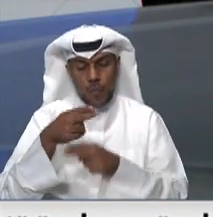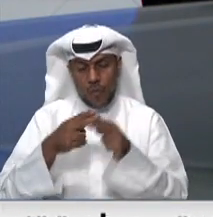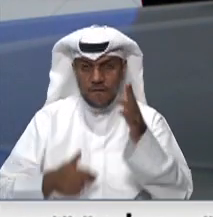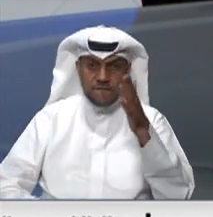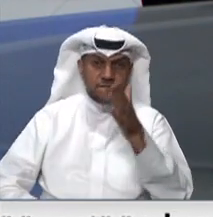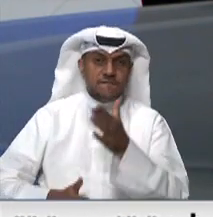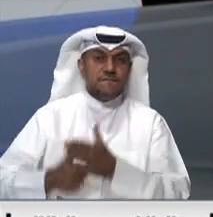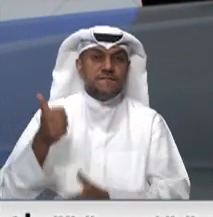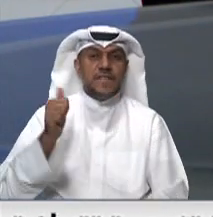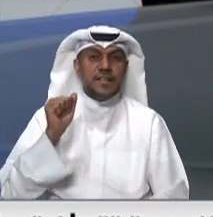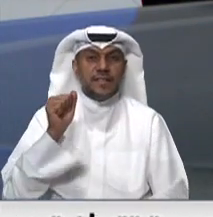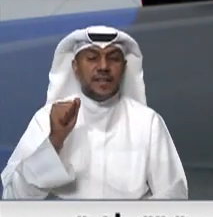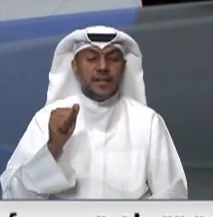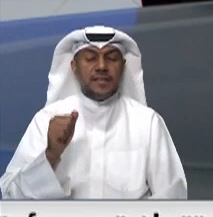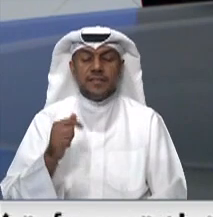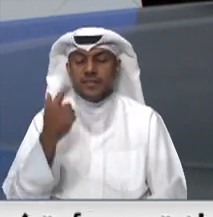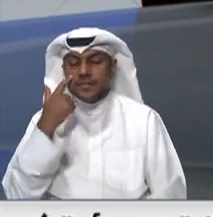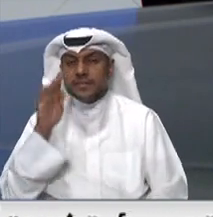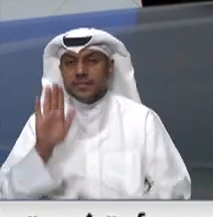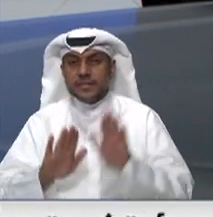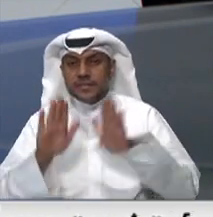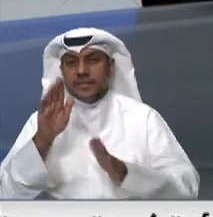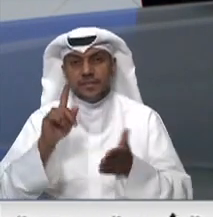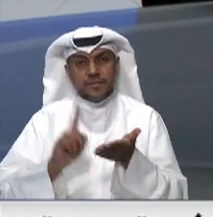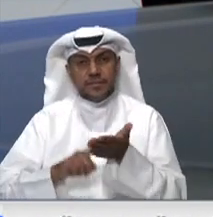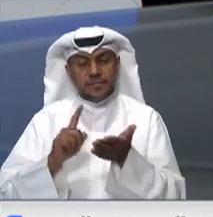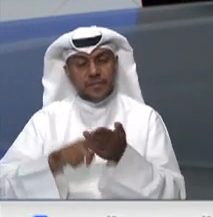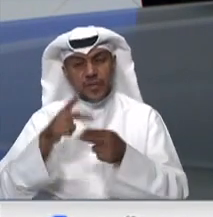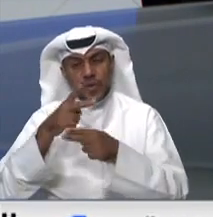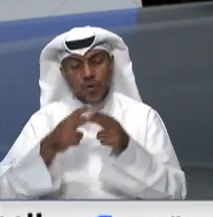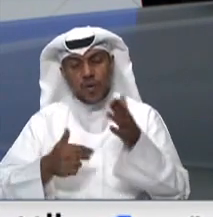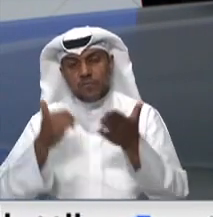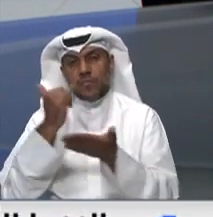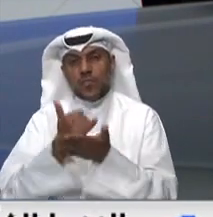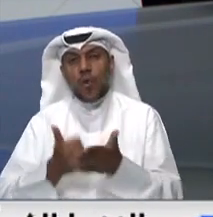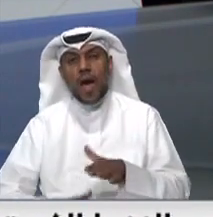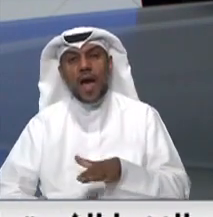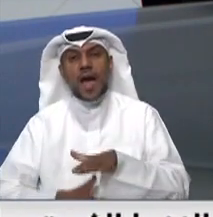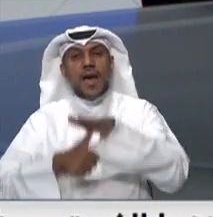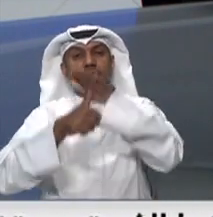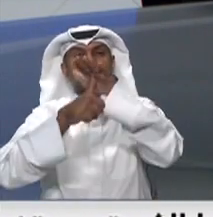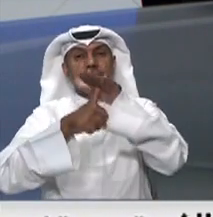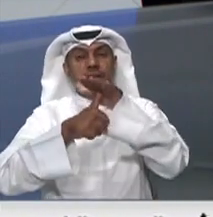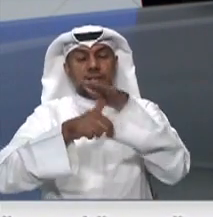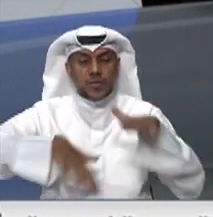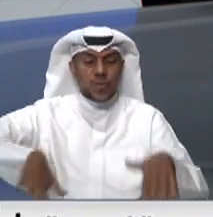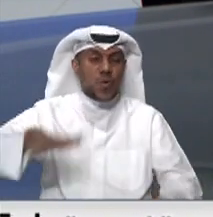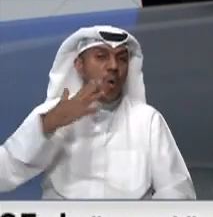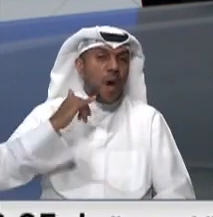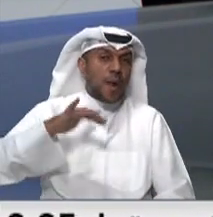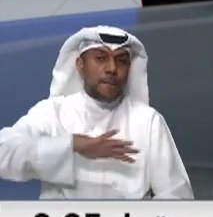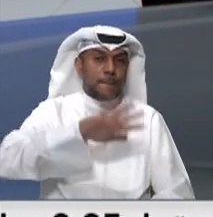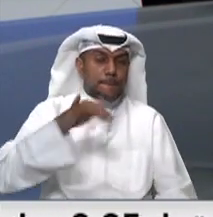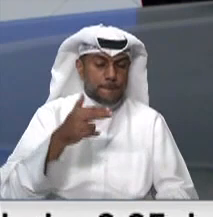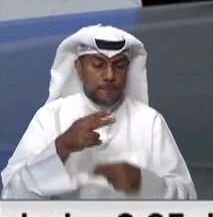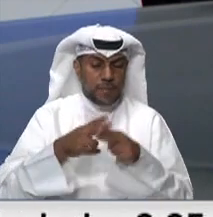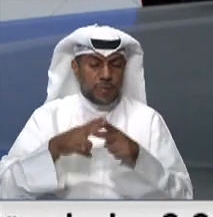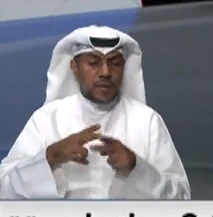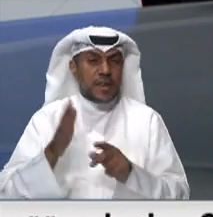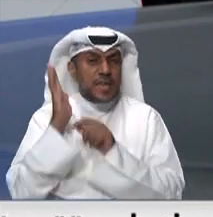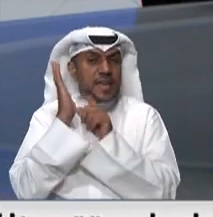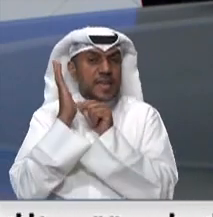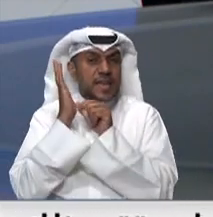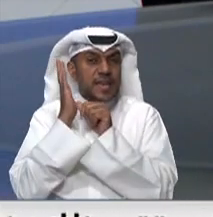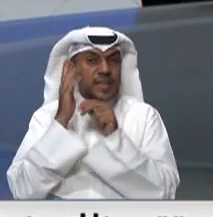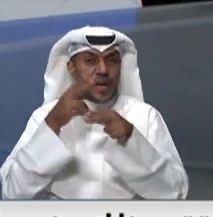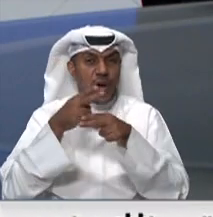مجددا برئاستها لمدة عامين. وحاز ممثل دولة الكويت وكيل وزارة الإعلام المساعد لقطاع الخدمات